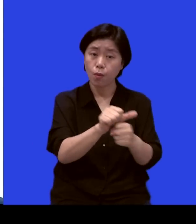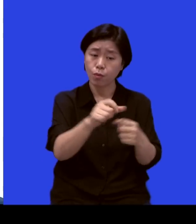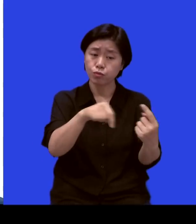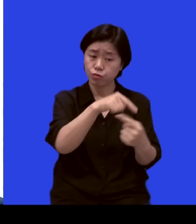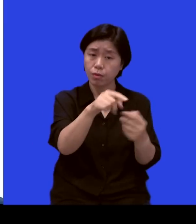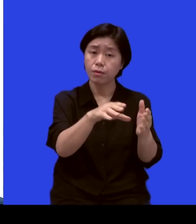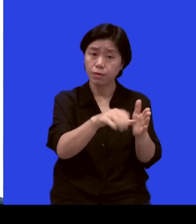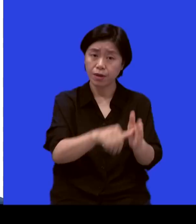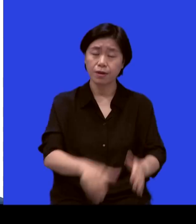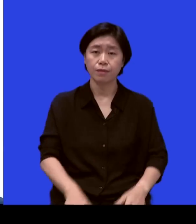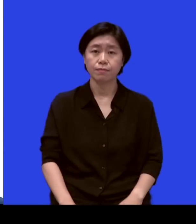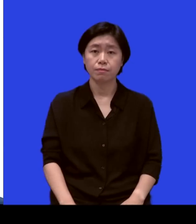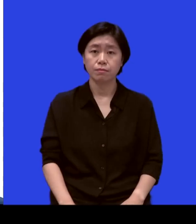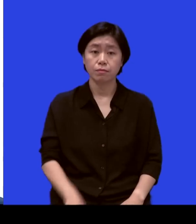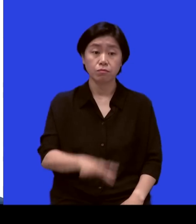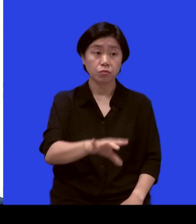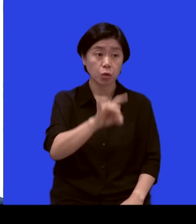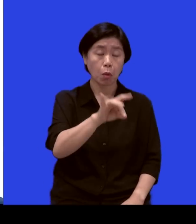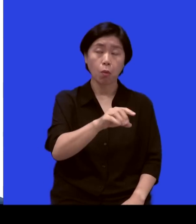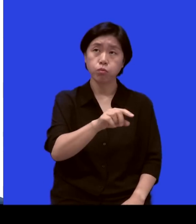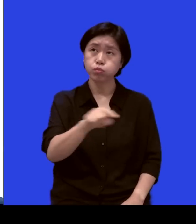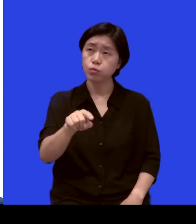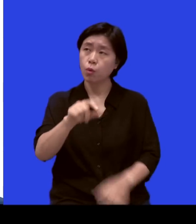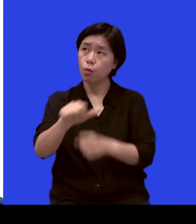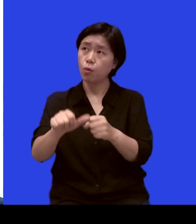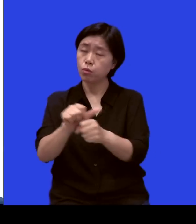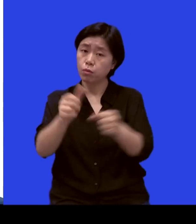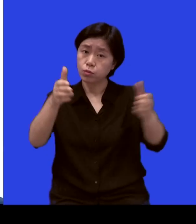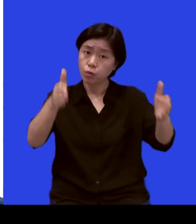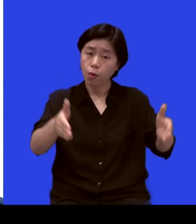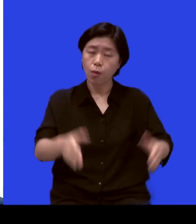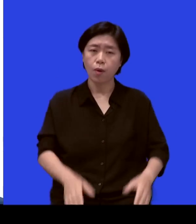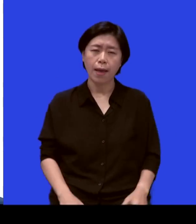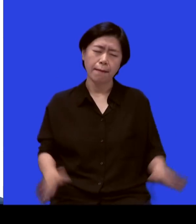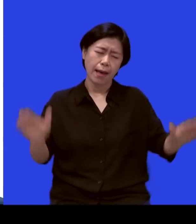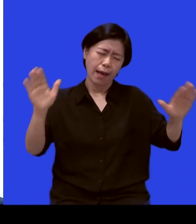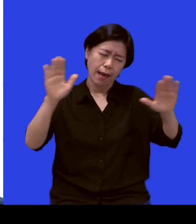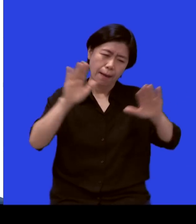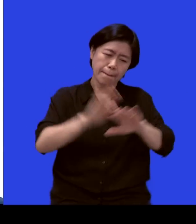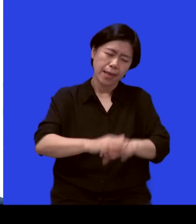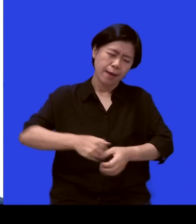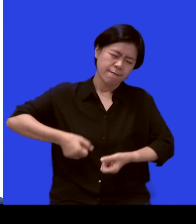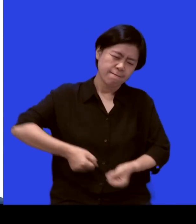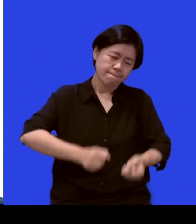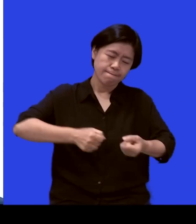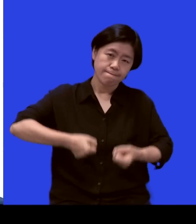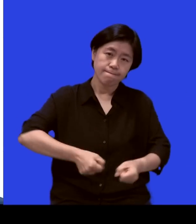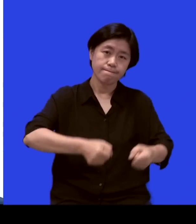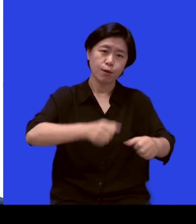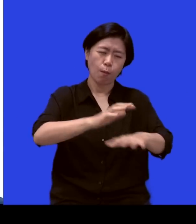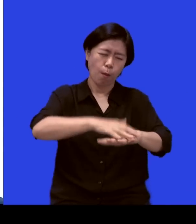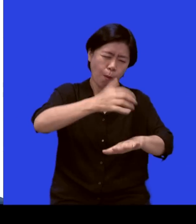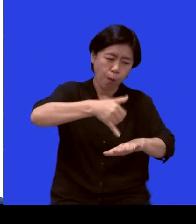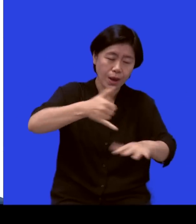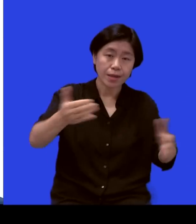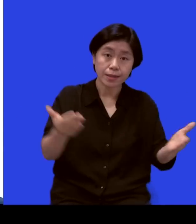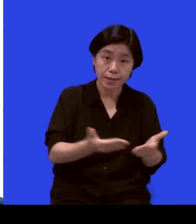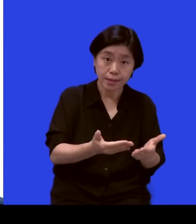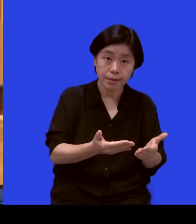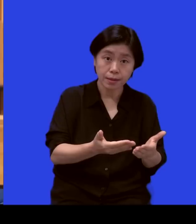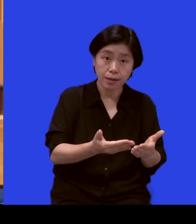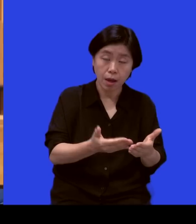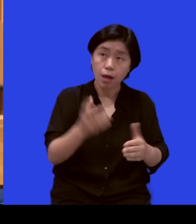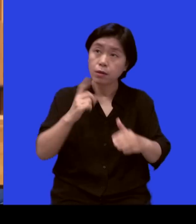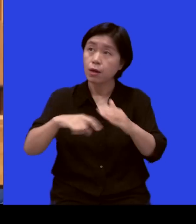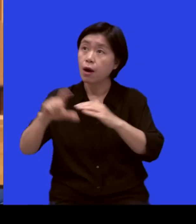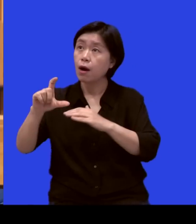할 때는 정말 그 저녁 8시, 9시까지도 막 삽 가지고 일하다 지쳐서 들어가도 새벽에 오길